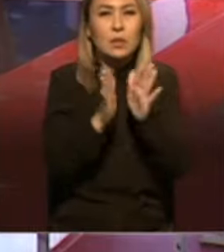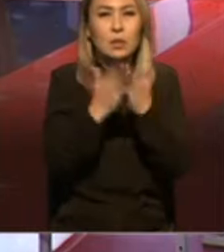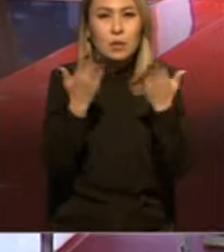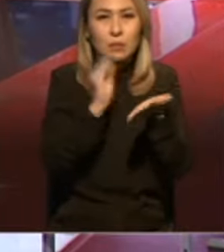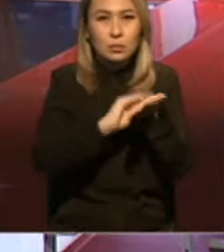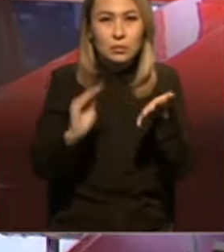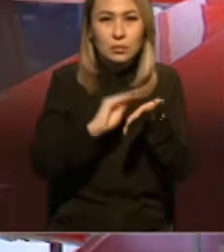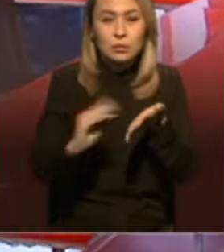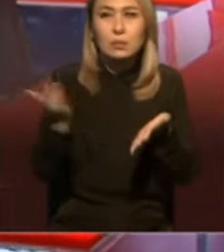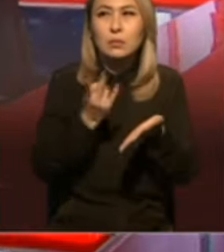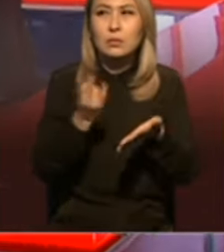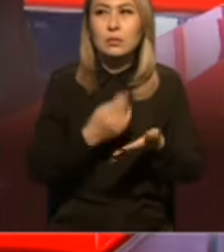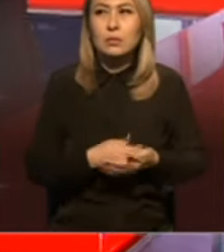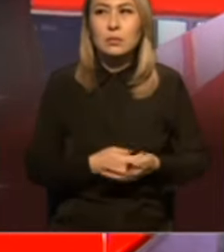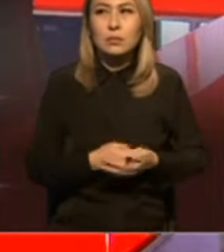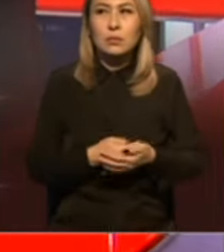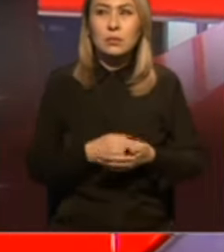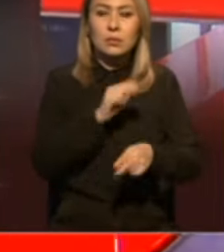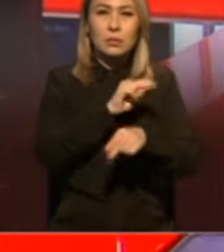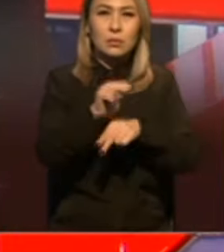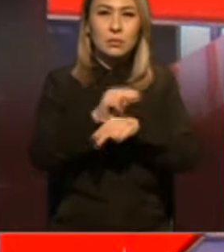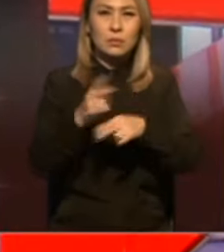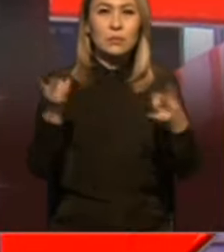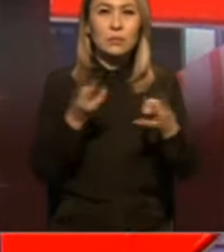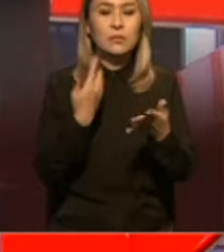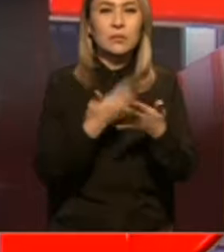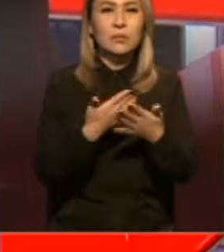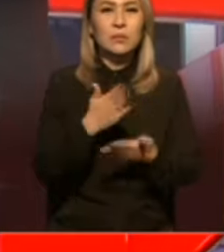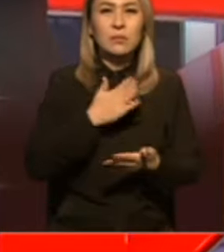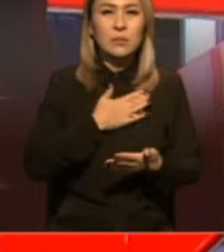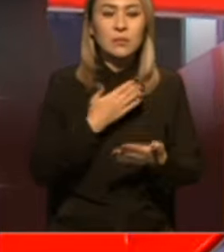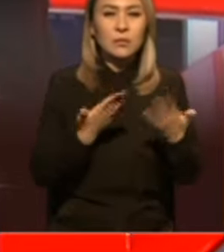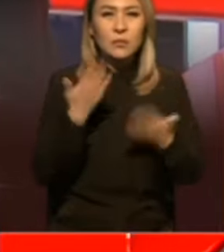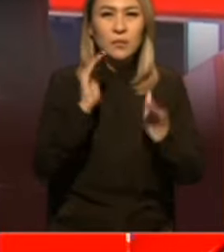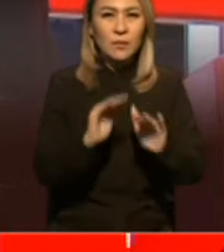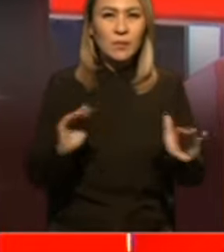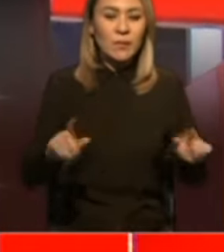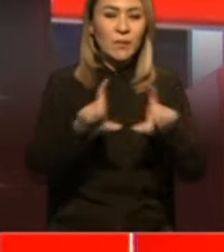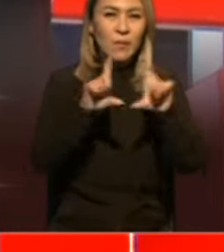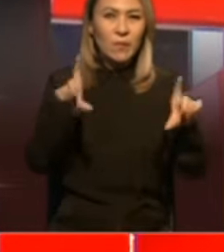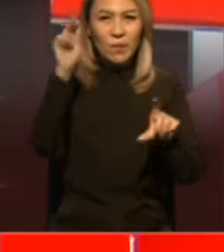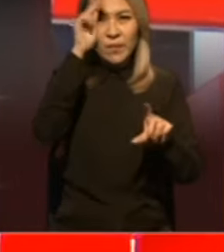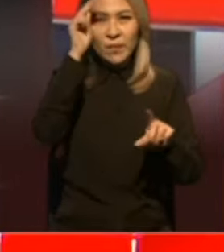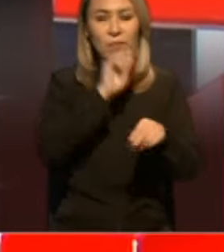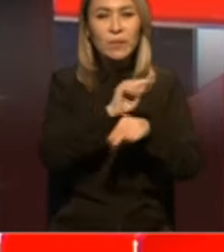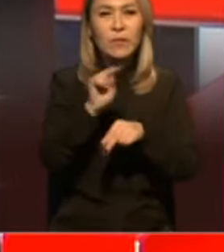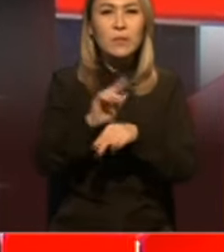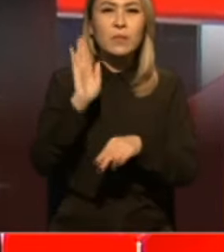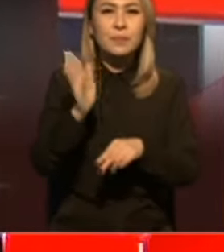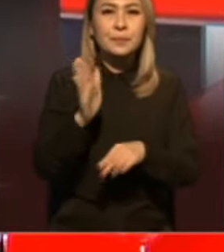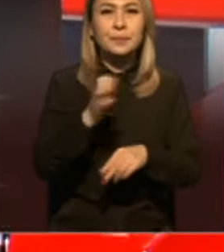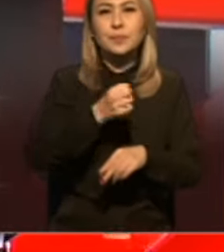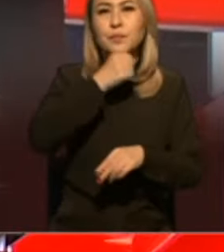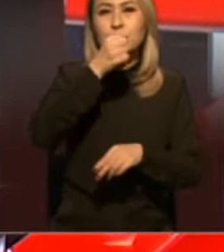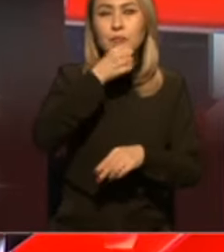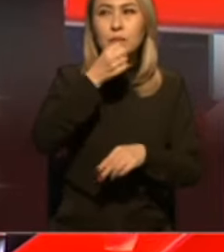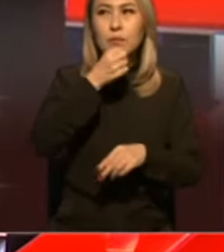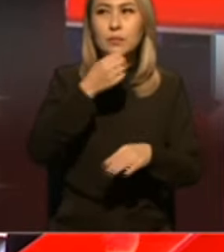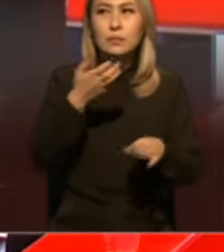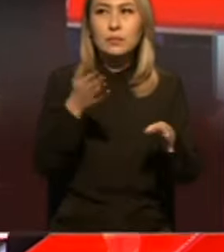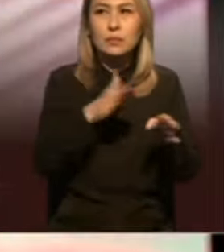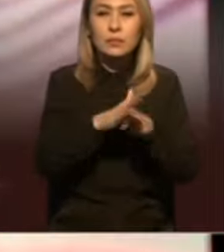керек, оқытылу керек. Мысалы, егер де бала мектеп жасындағы балаларға мектепте оқытатын болсақ, ал ересектерге ол қалай